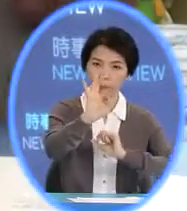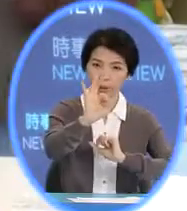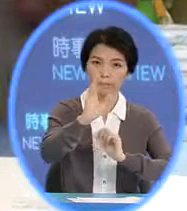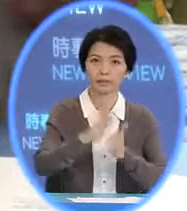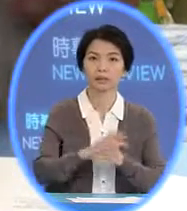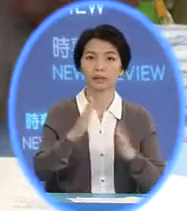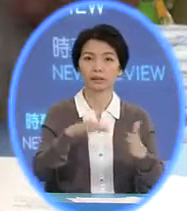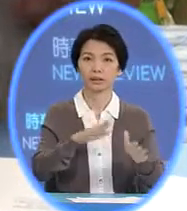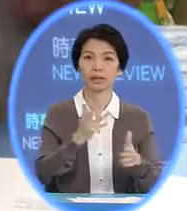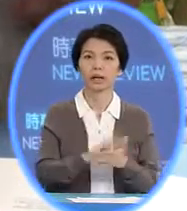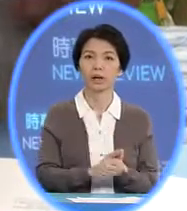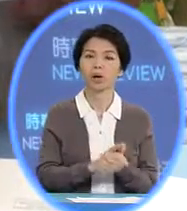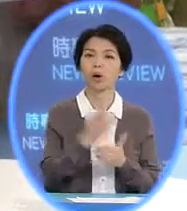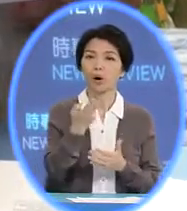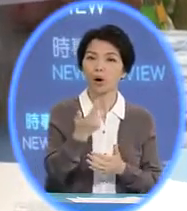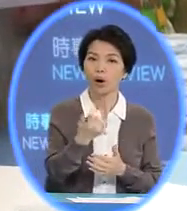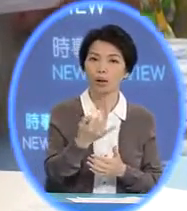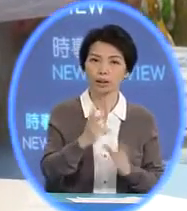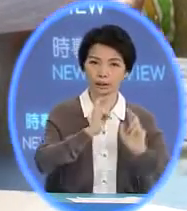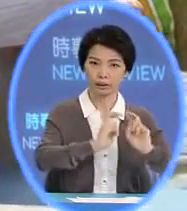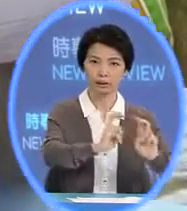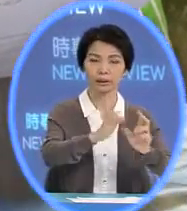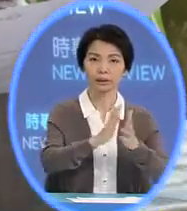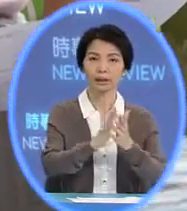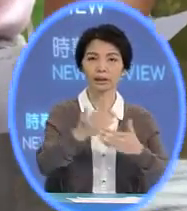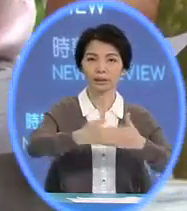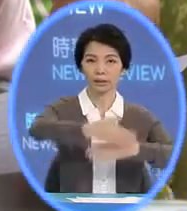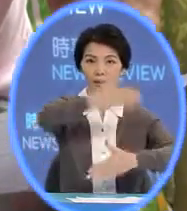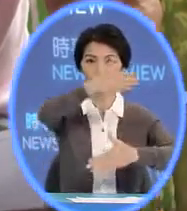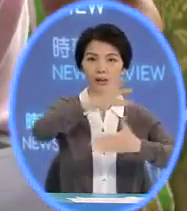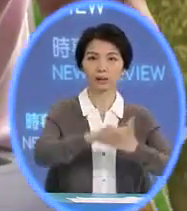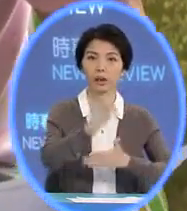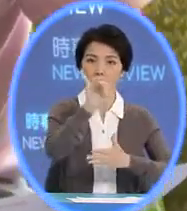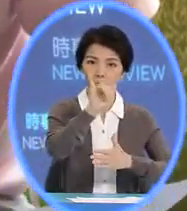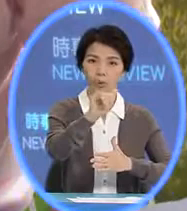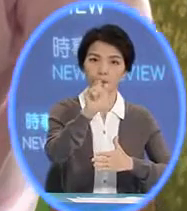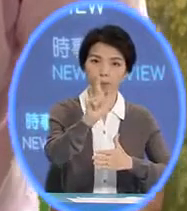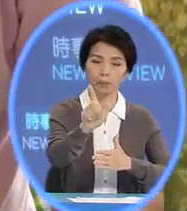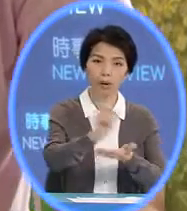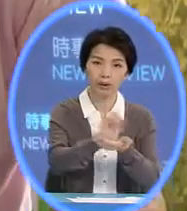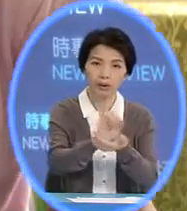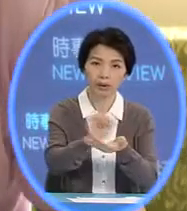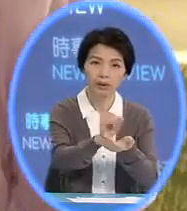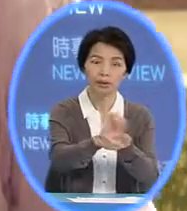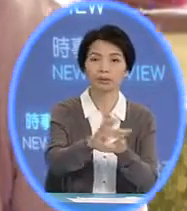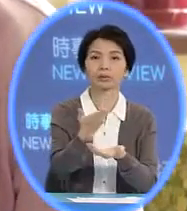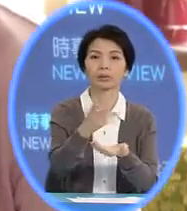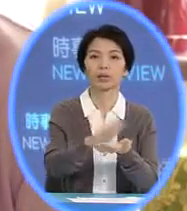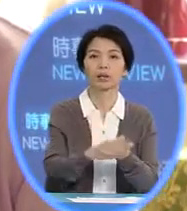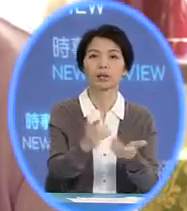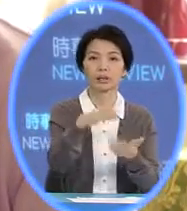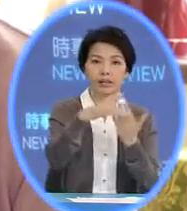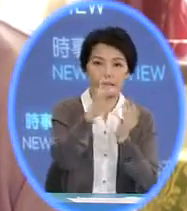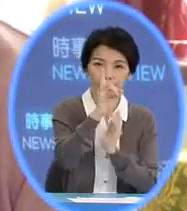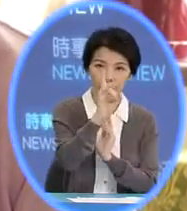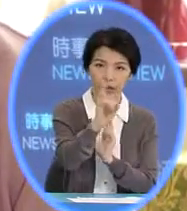過戚振華就質疑，港鐵曾經說過會在大廈安裝至少6至8個監察儀，但信中只是公布了其中